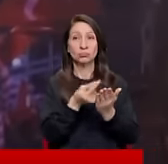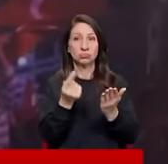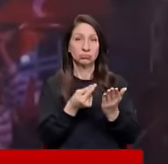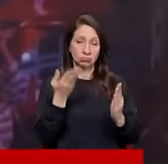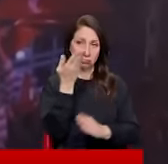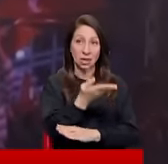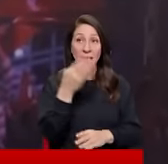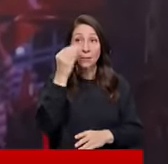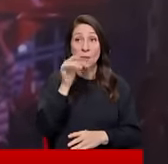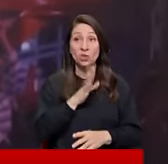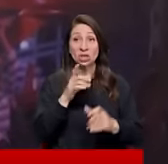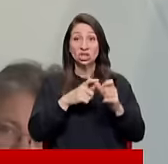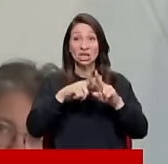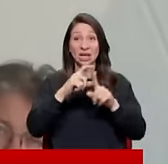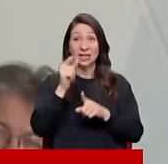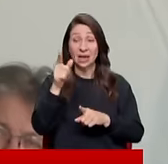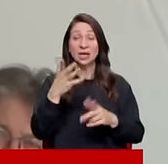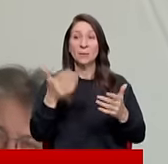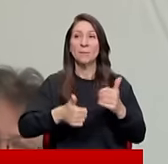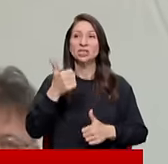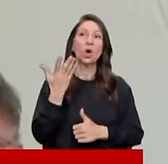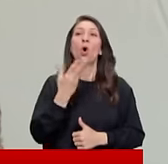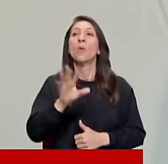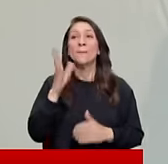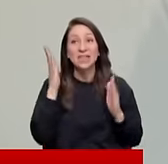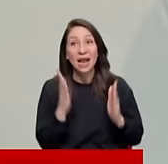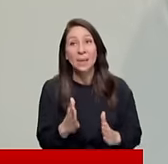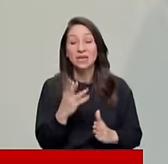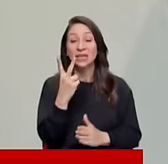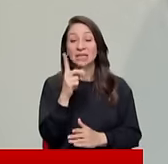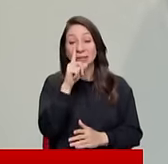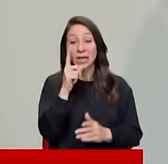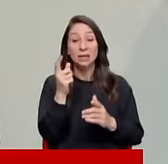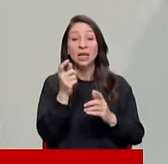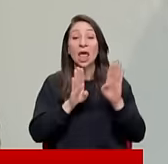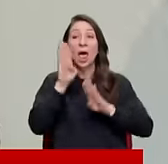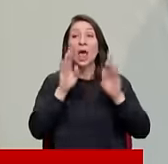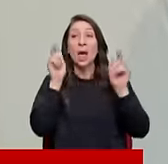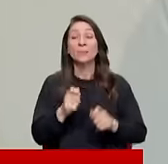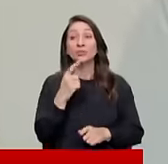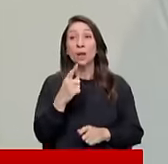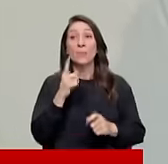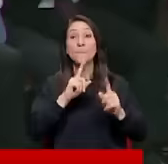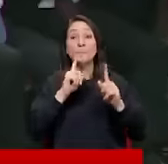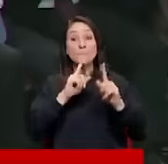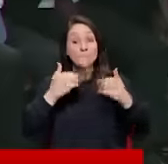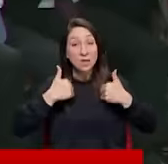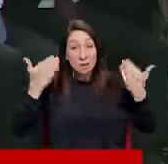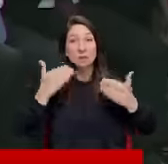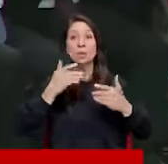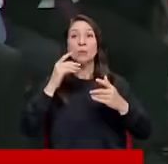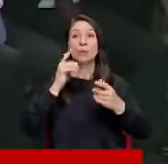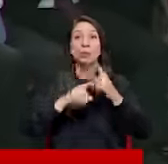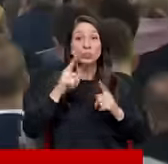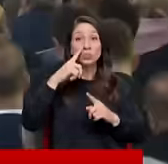düzenlenmişti. İmamoğlu Şadi Yazıcı'nın artık başkan olmamasına rağmen 2 Nisan günü ihale yaptığını söyledi. Yargıçları ve bürokratları göreve